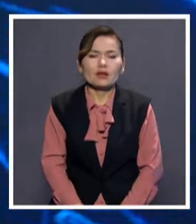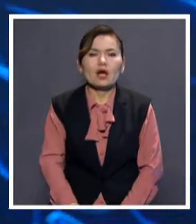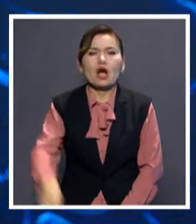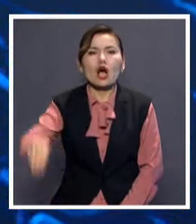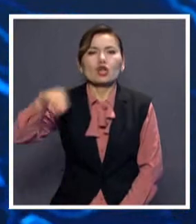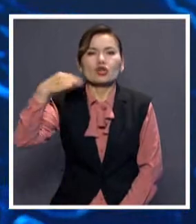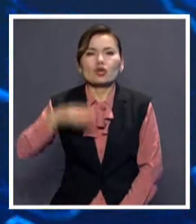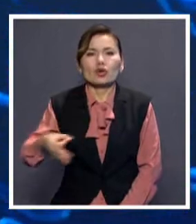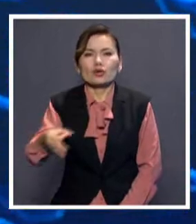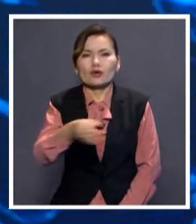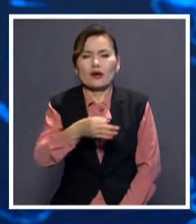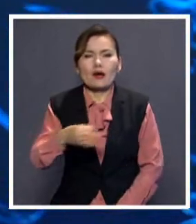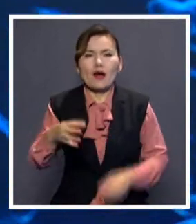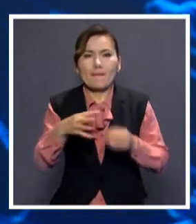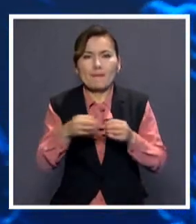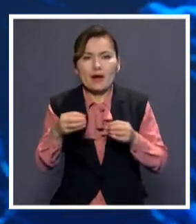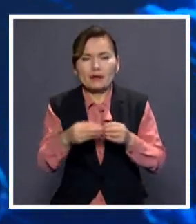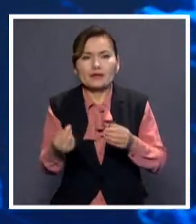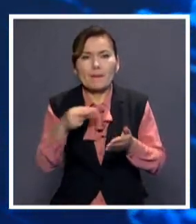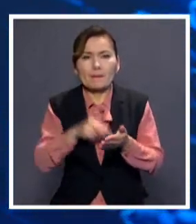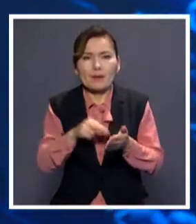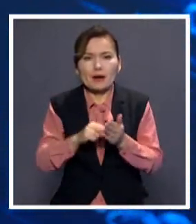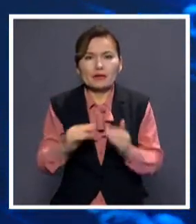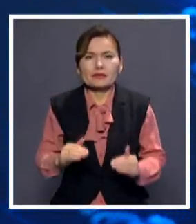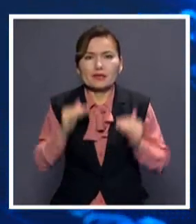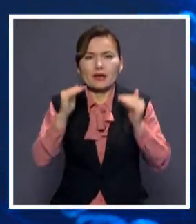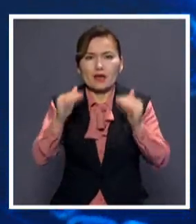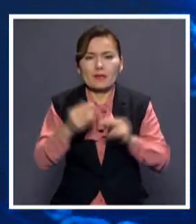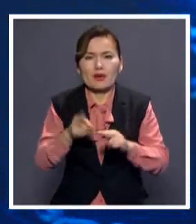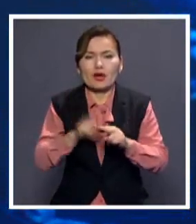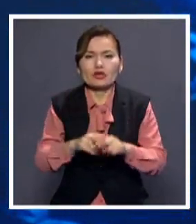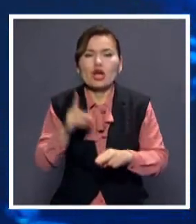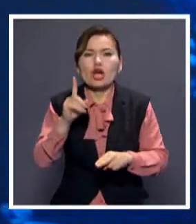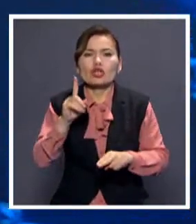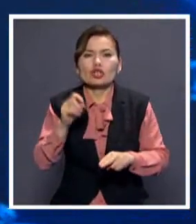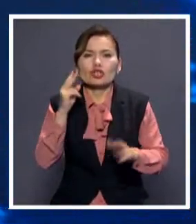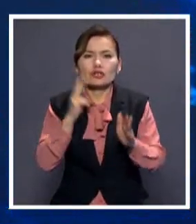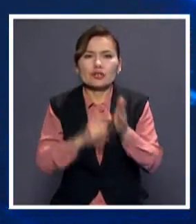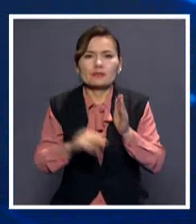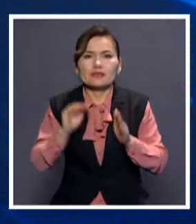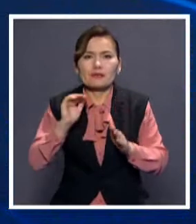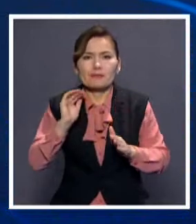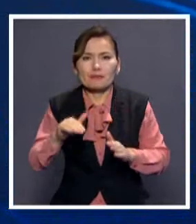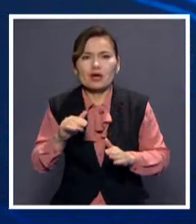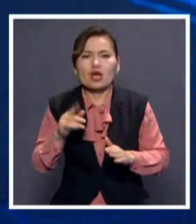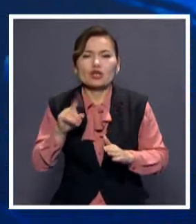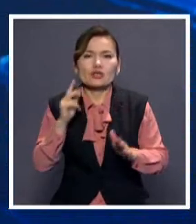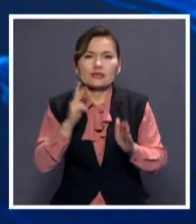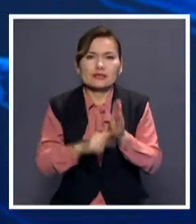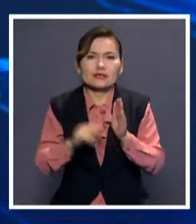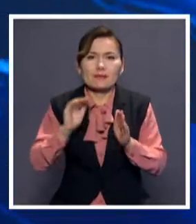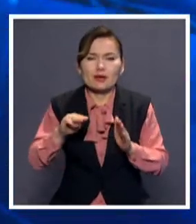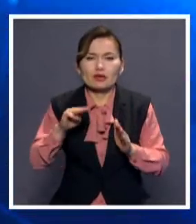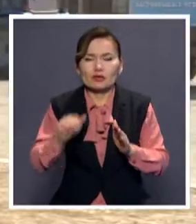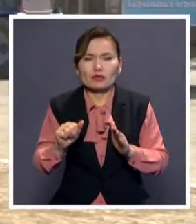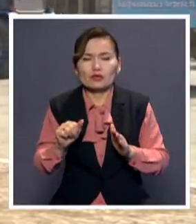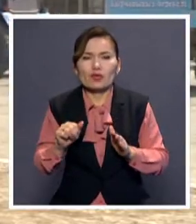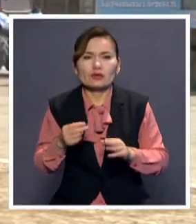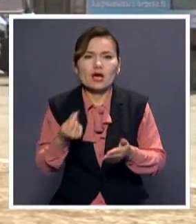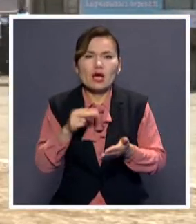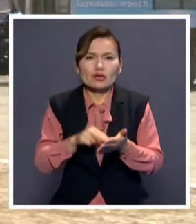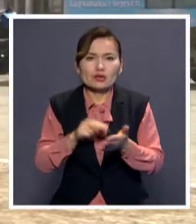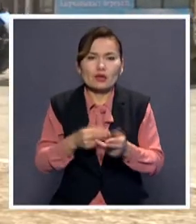Түркістан облысында мақта бағасы қымбаттады. Ақ алтынның тонасы 170 мың теңгеден 180 мың теңгеге жоғарылады. Ала жаздай